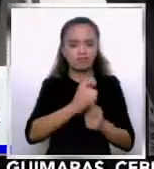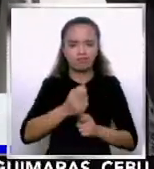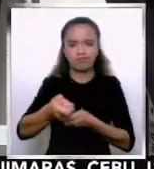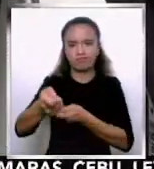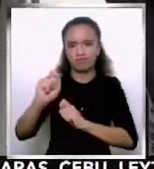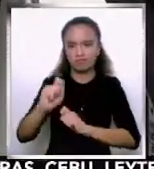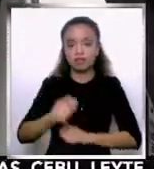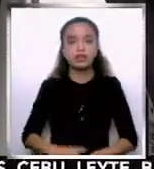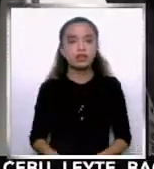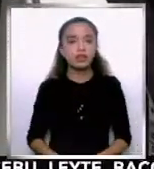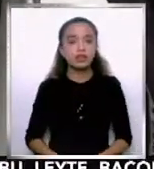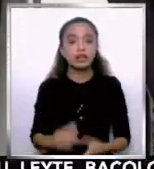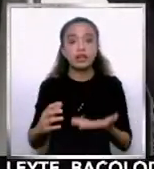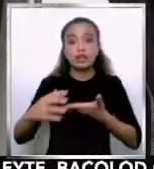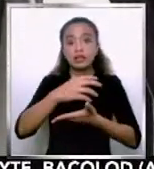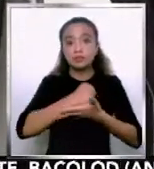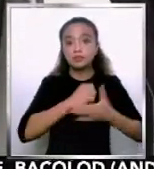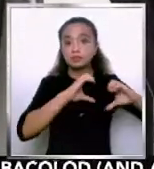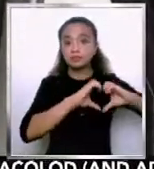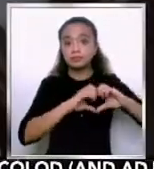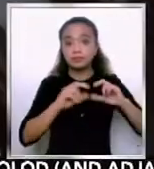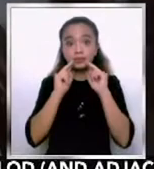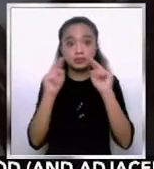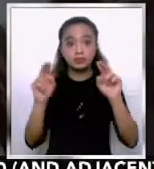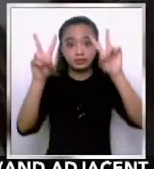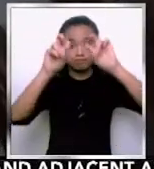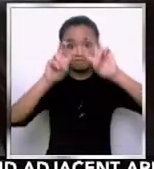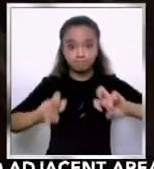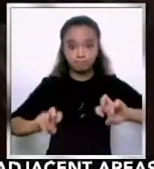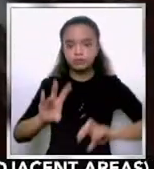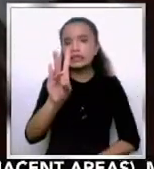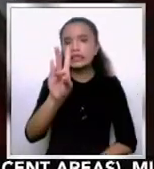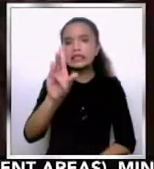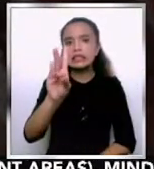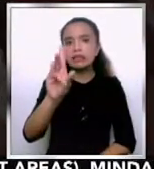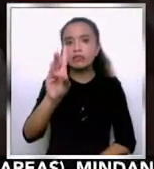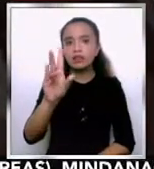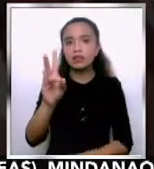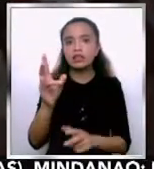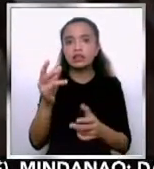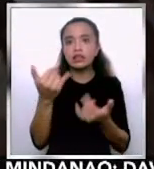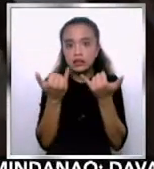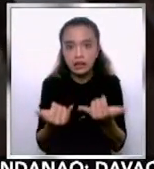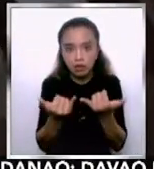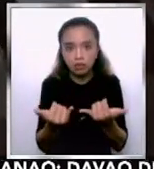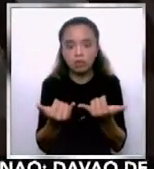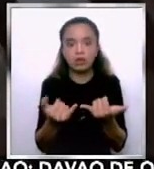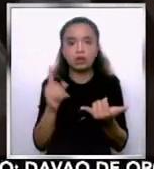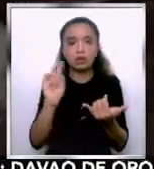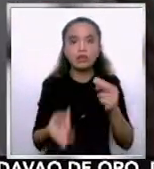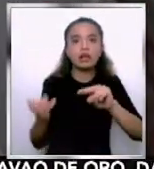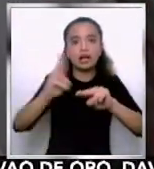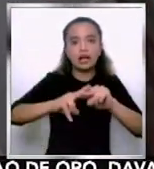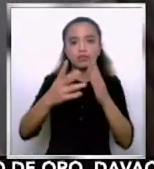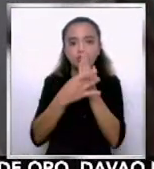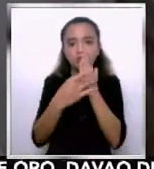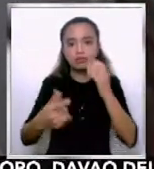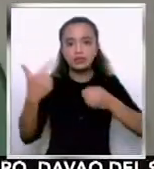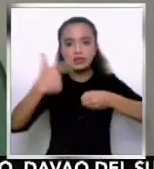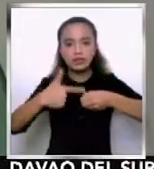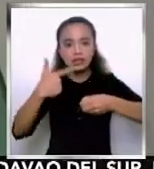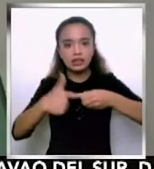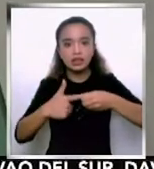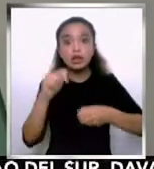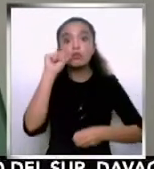sa nakalap ng GMA News Research, pang 17th oil price hike na ngayong 2022 ang taas presyong ipatutupad